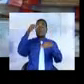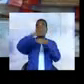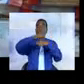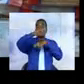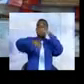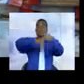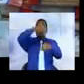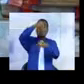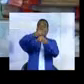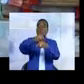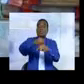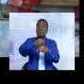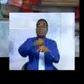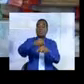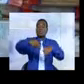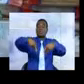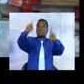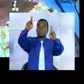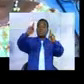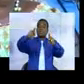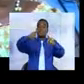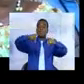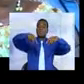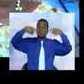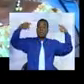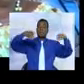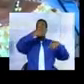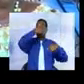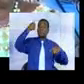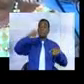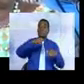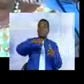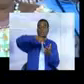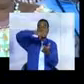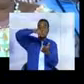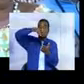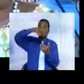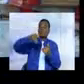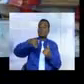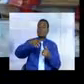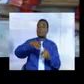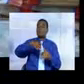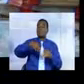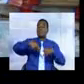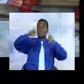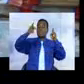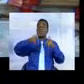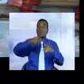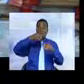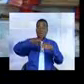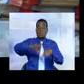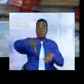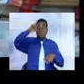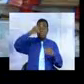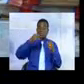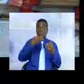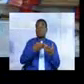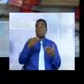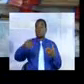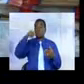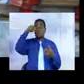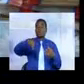monde. Ça va vous permettre de réussir mieux vos études. Ça va vous permettre de découvrir des tas de choses